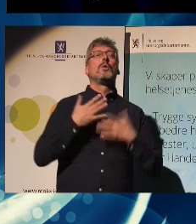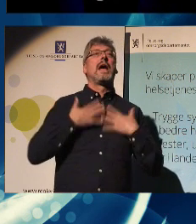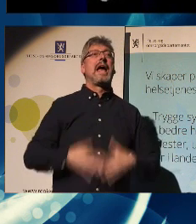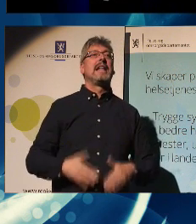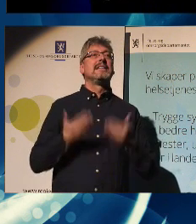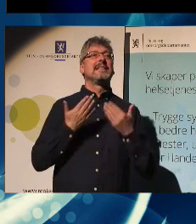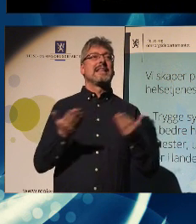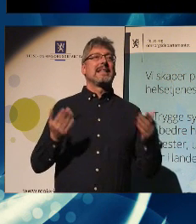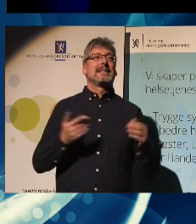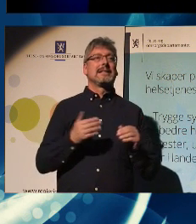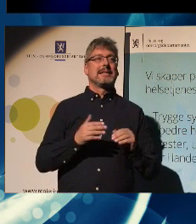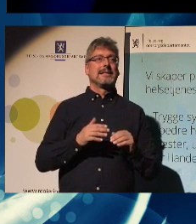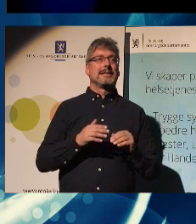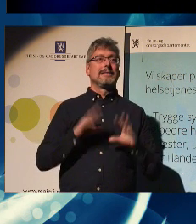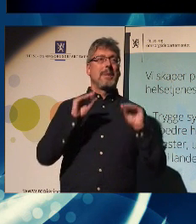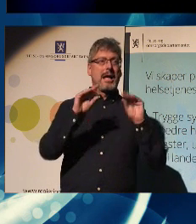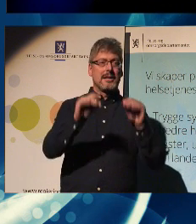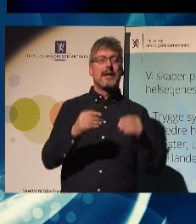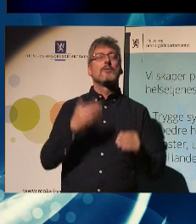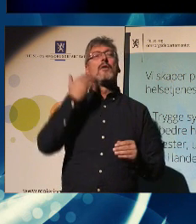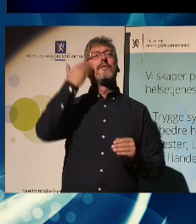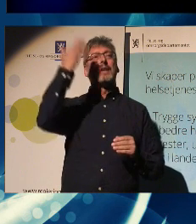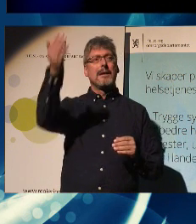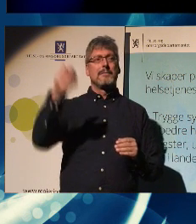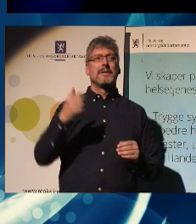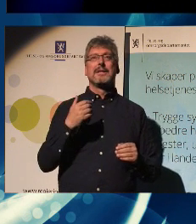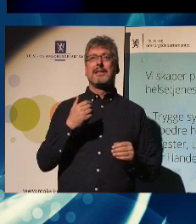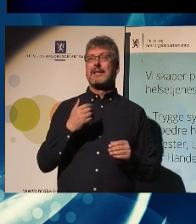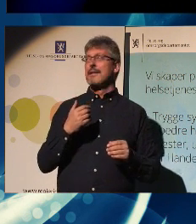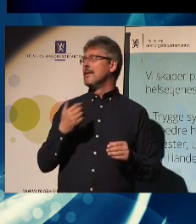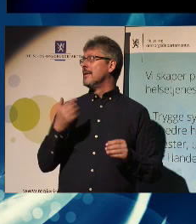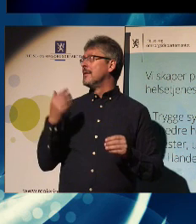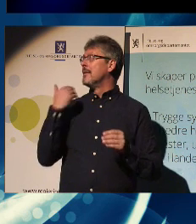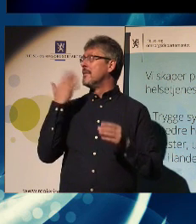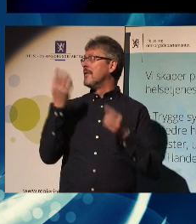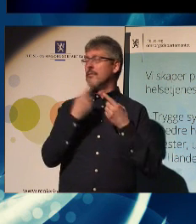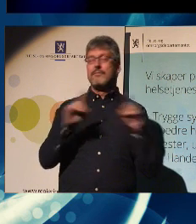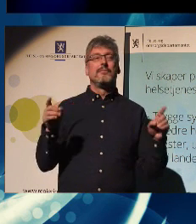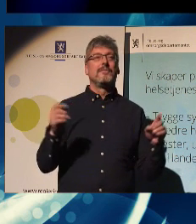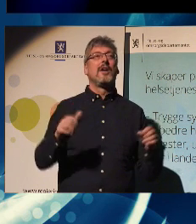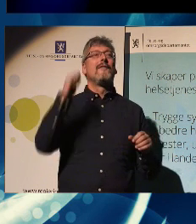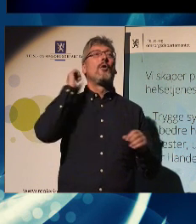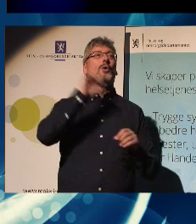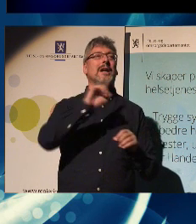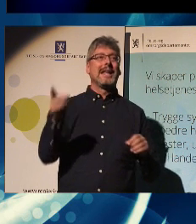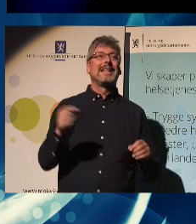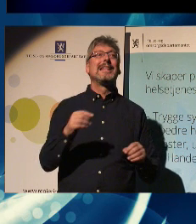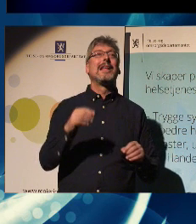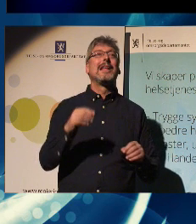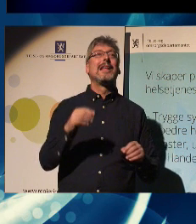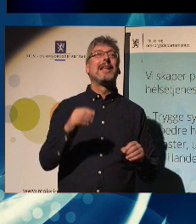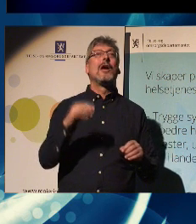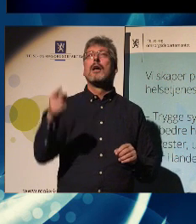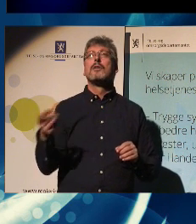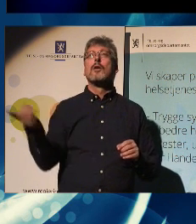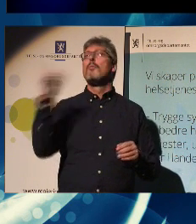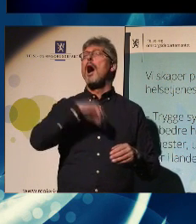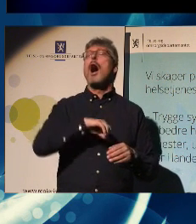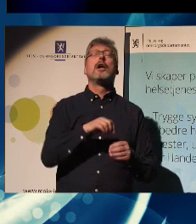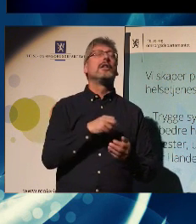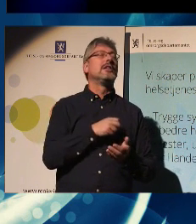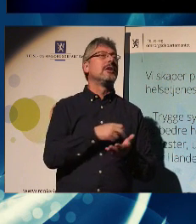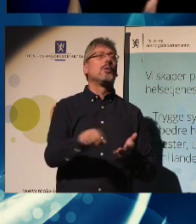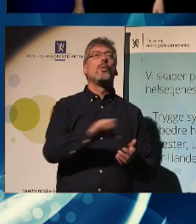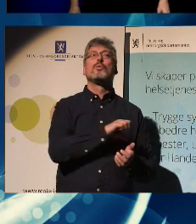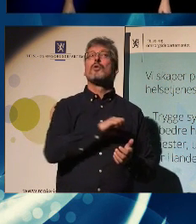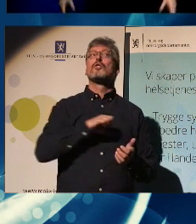bedre. Så framtiden, den blir ulik fortiden. Og folkens, det kommer aldri til å gå så sakte som det gjør